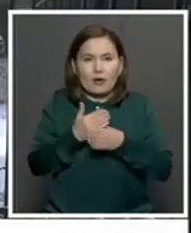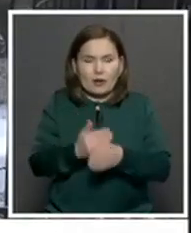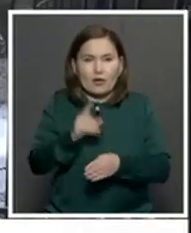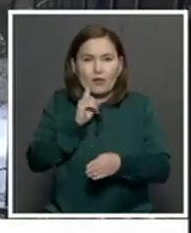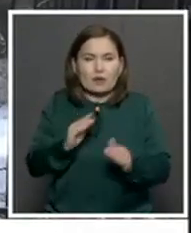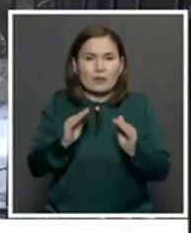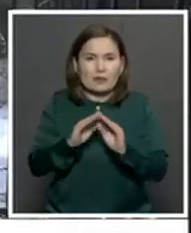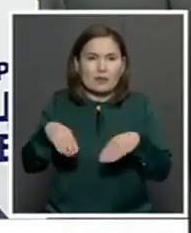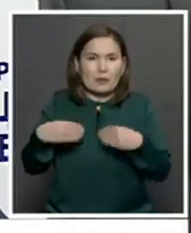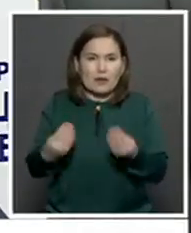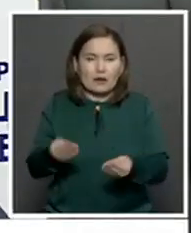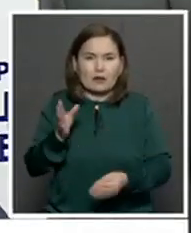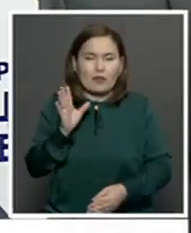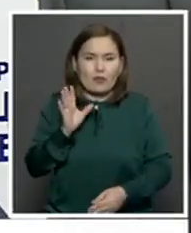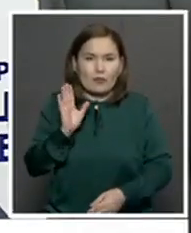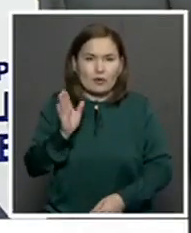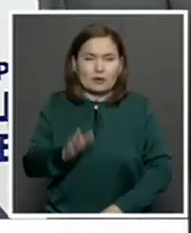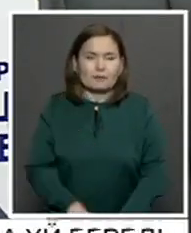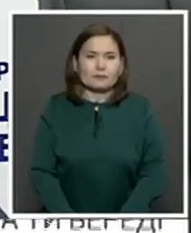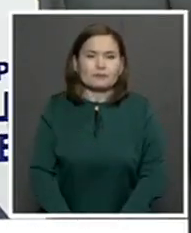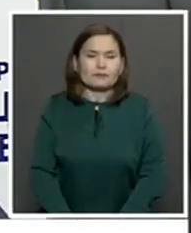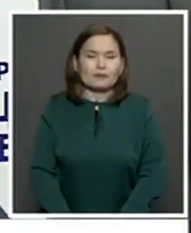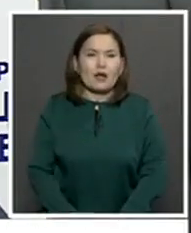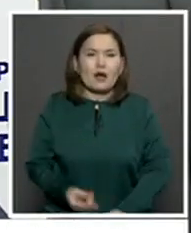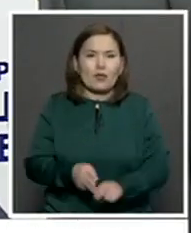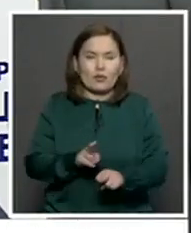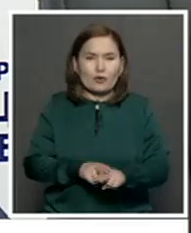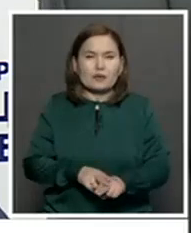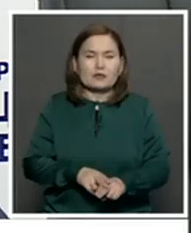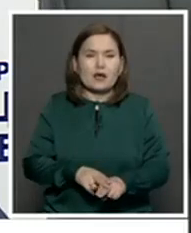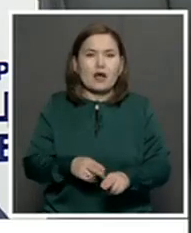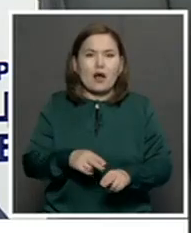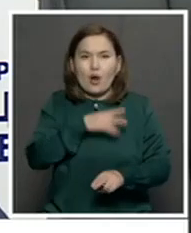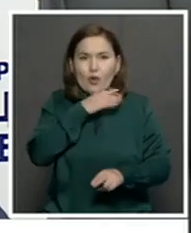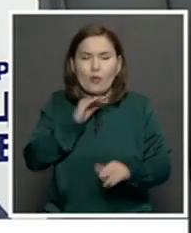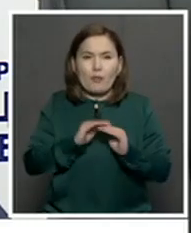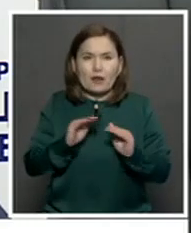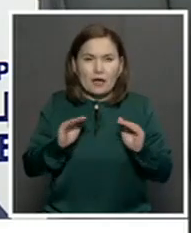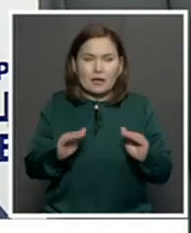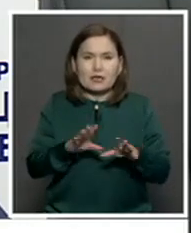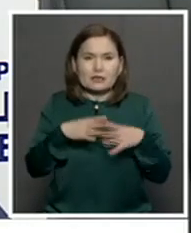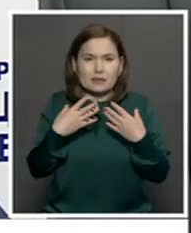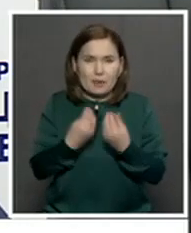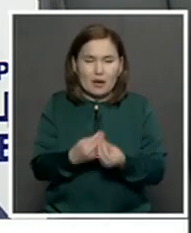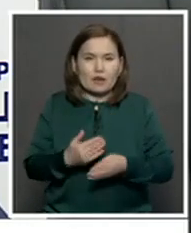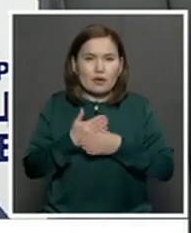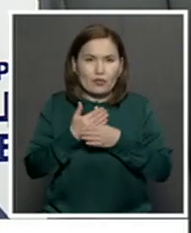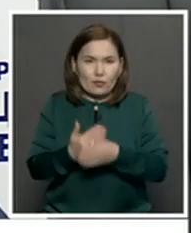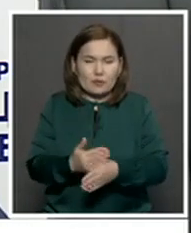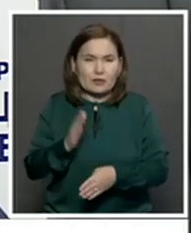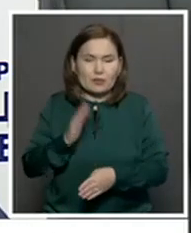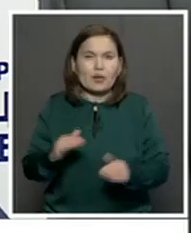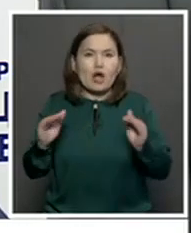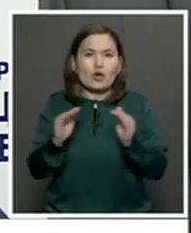болды. Жақындарымен және әкесімен сөйлесіп, біз барынша сол үйді қалпына келтіруге,